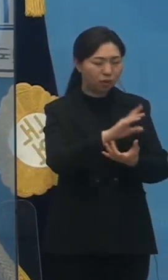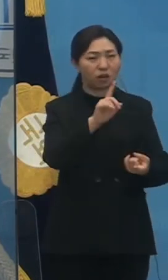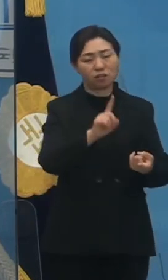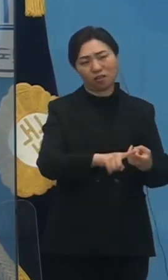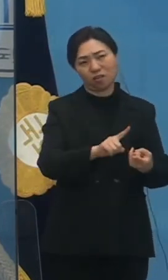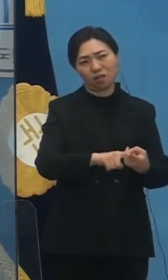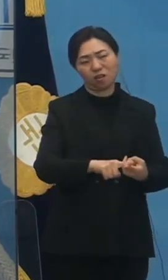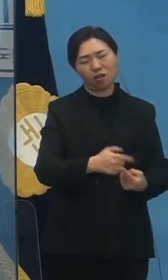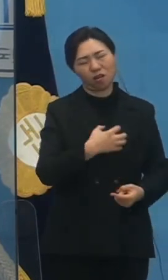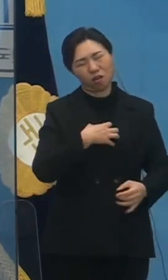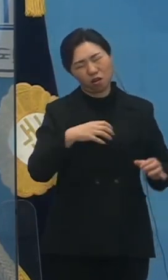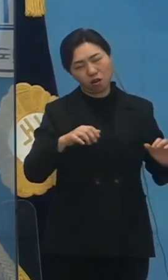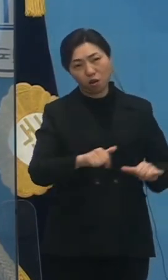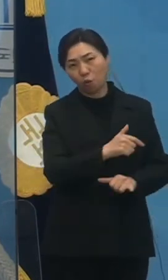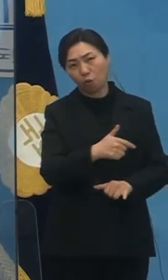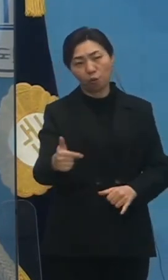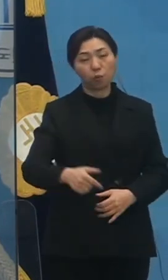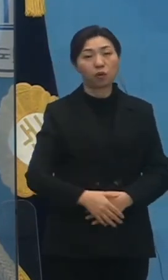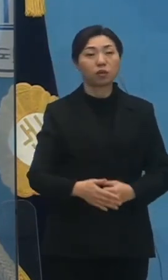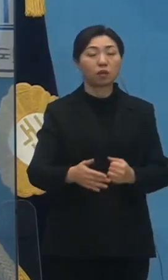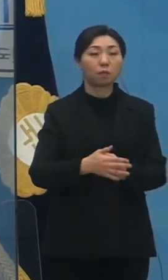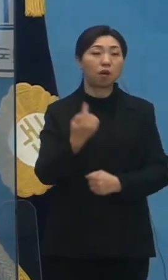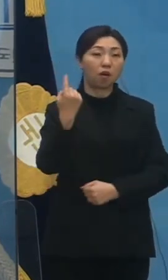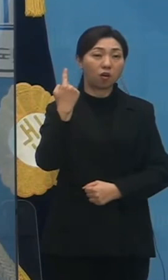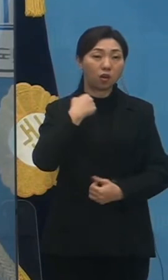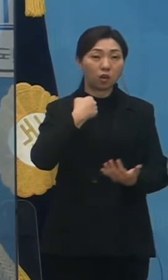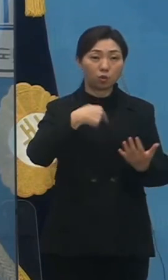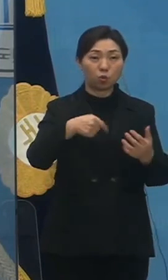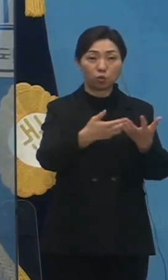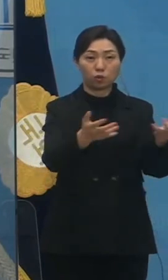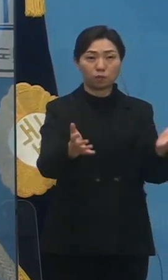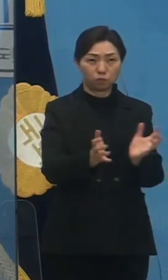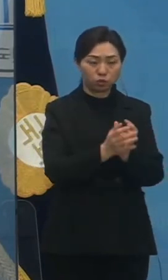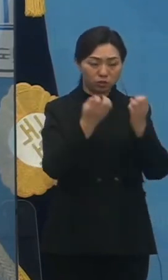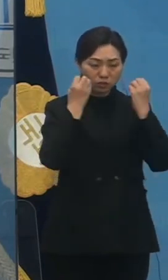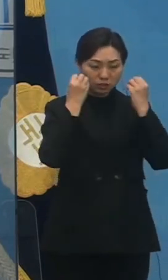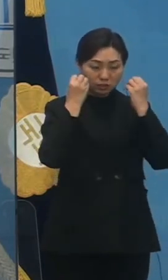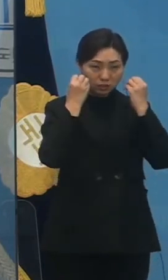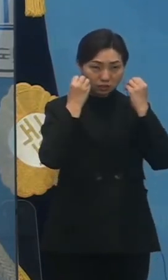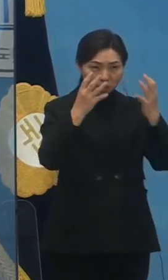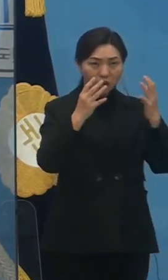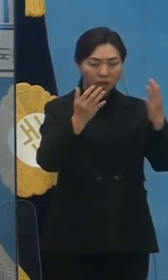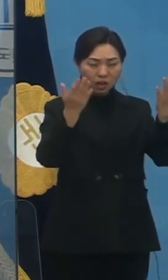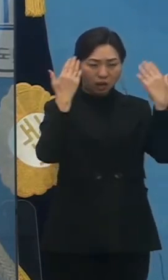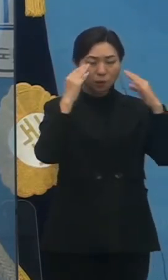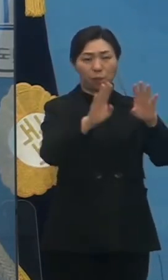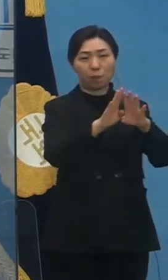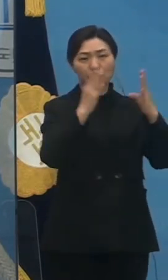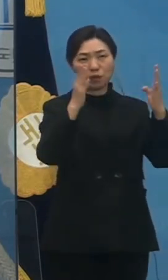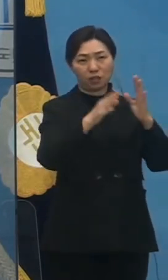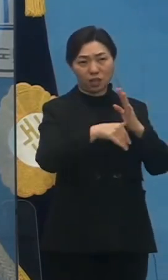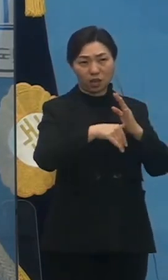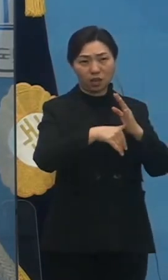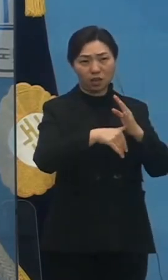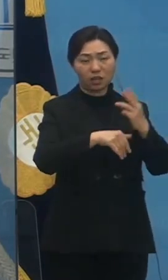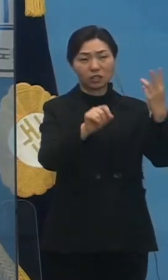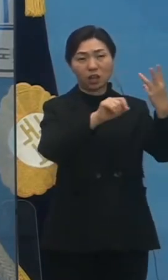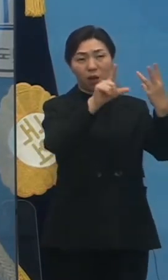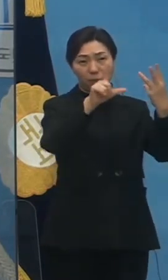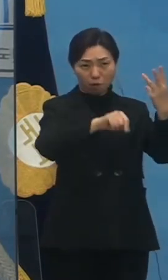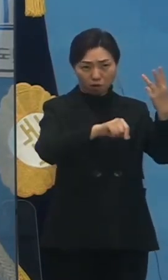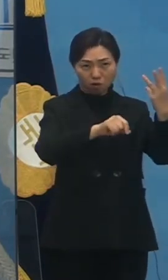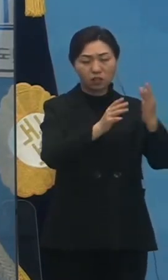교육부는 어제 회의를 열어 새학기 개학 후 2주간을 새학기 적응